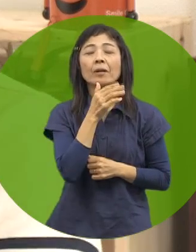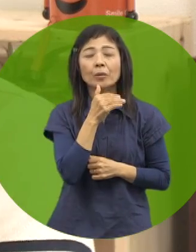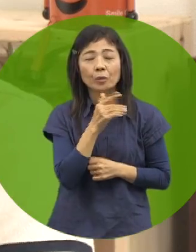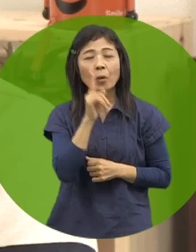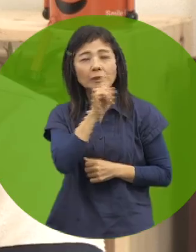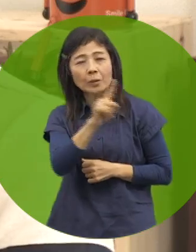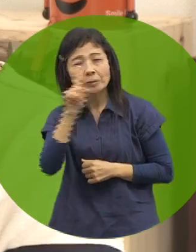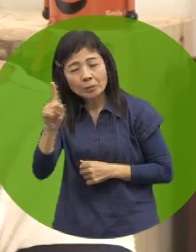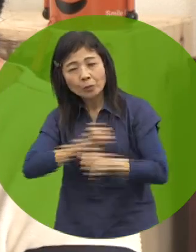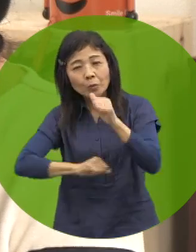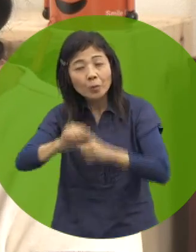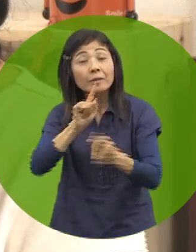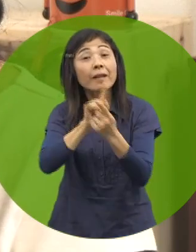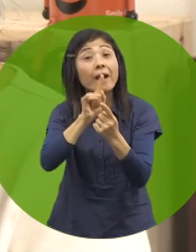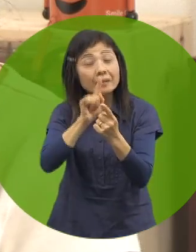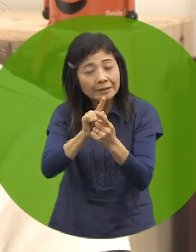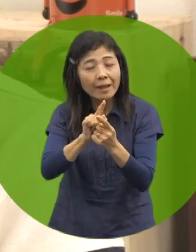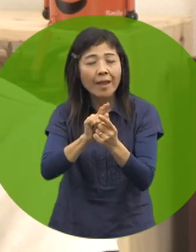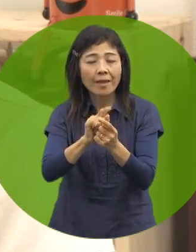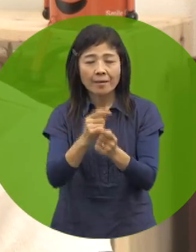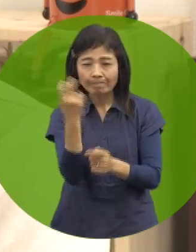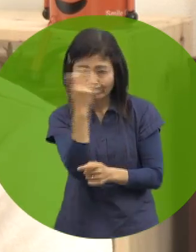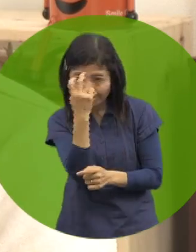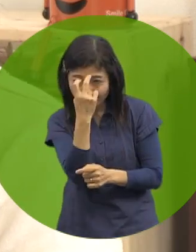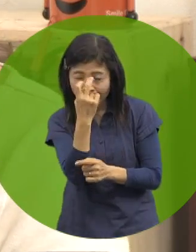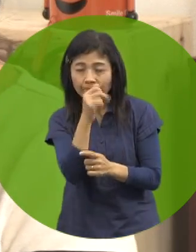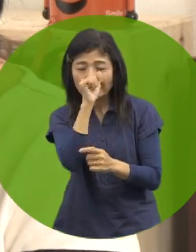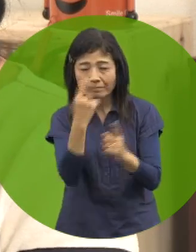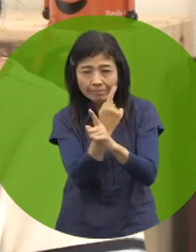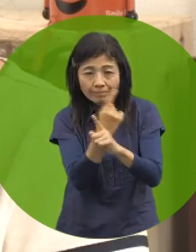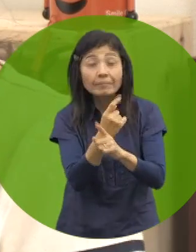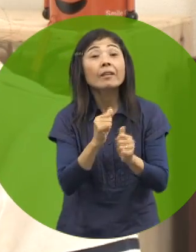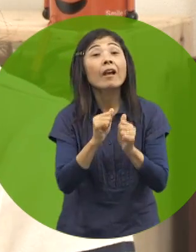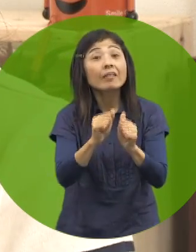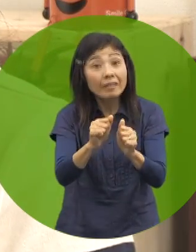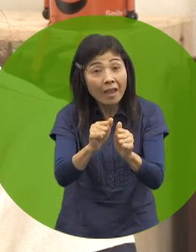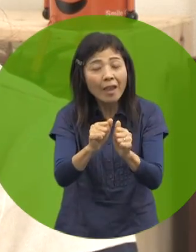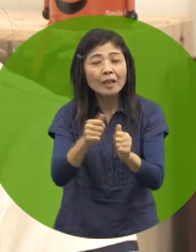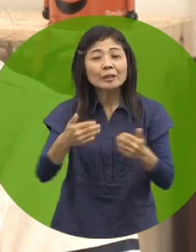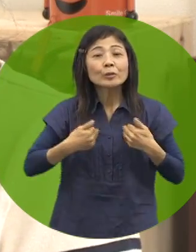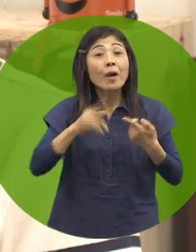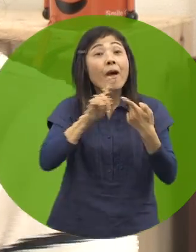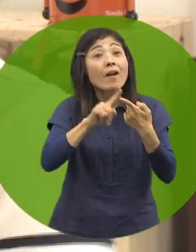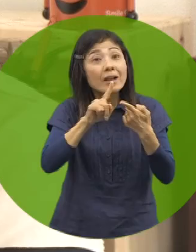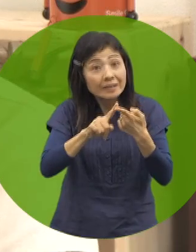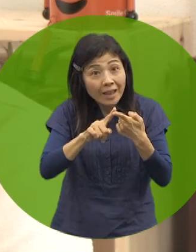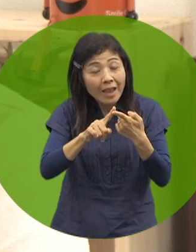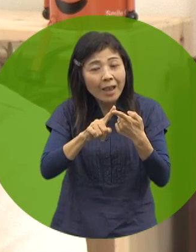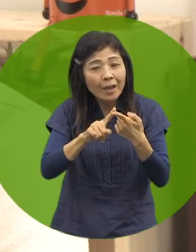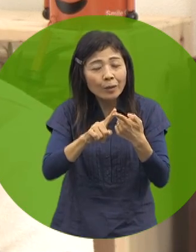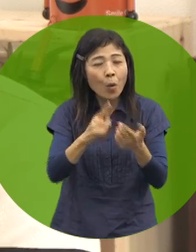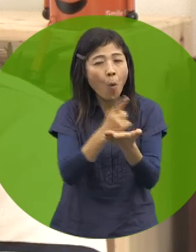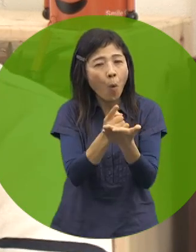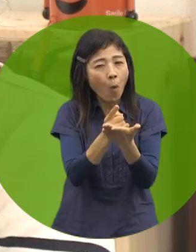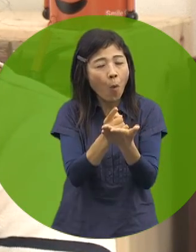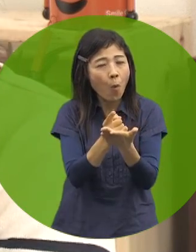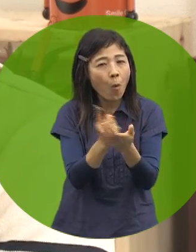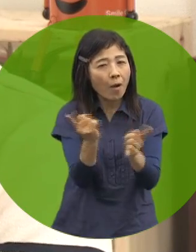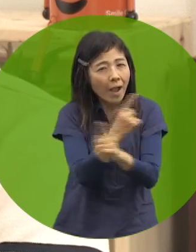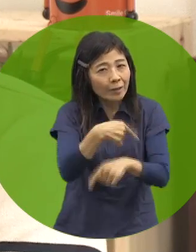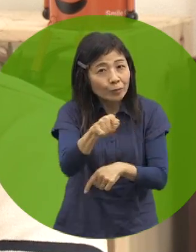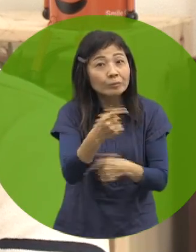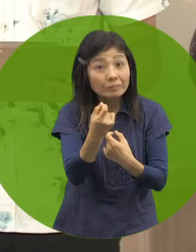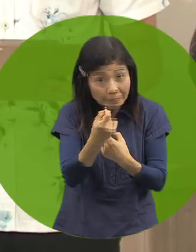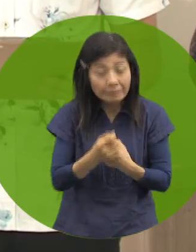一つの取り組みに対して検証と改善を重ねながら、その時の必要に応じて軌道修正を行っているわけ